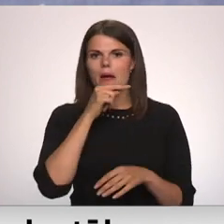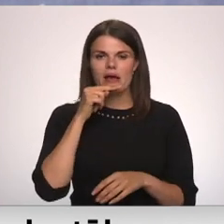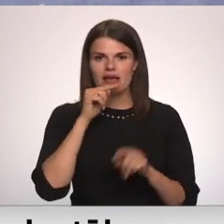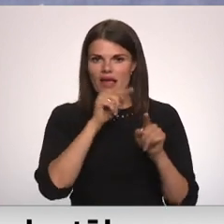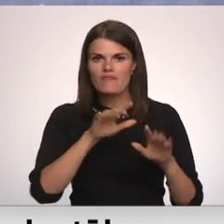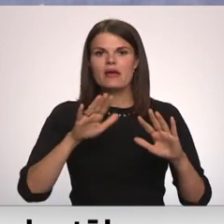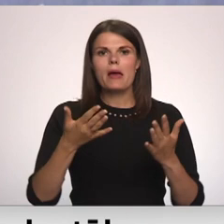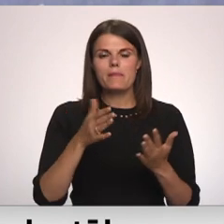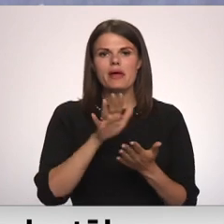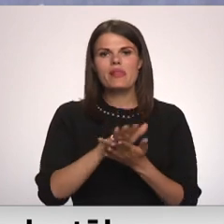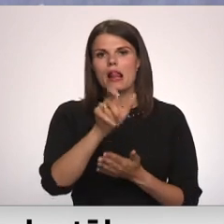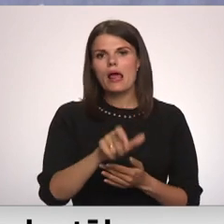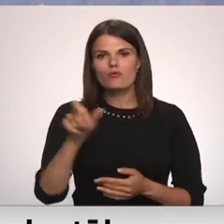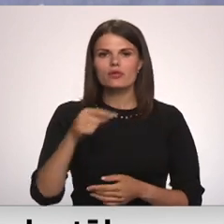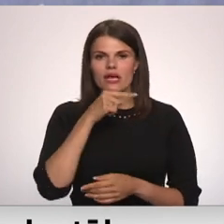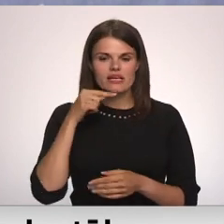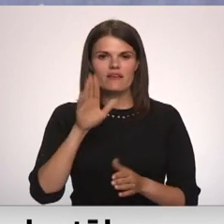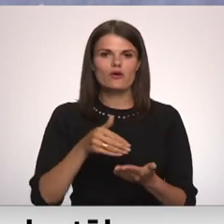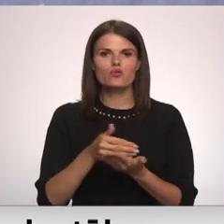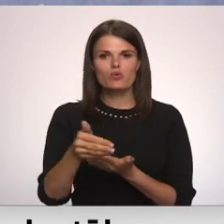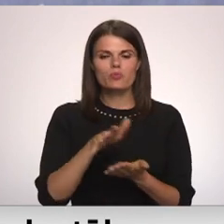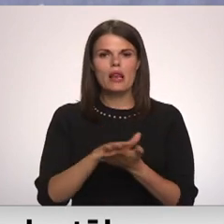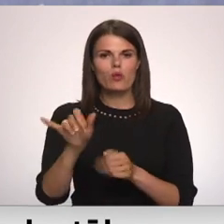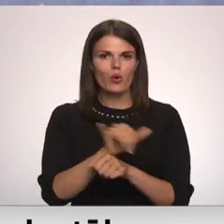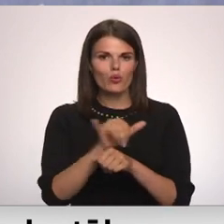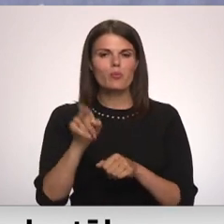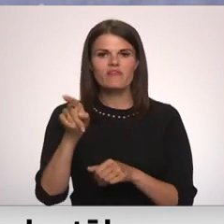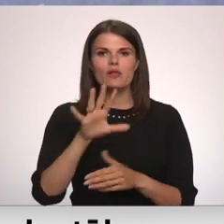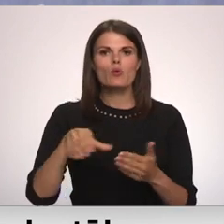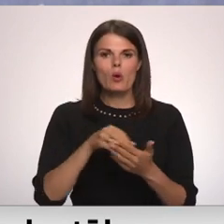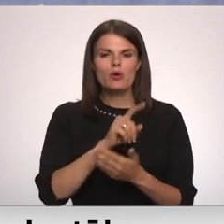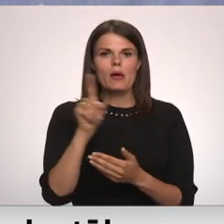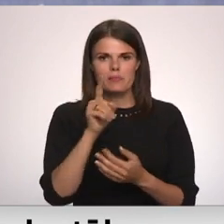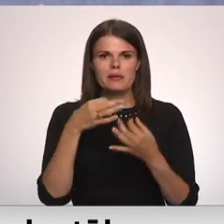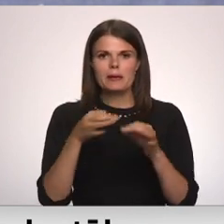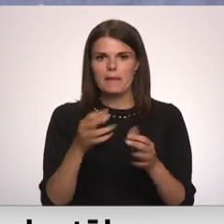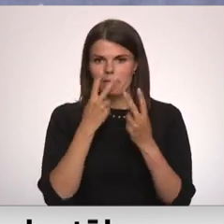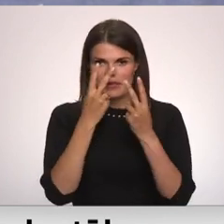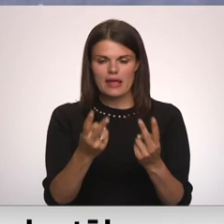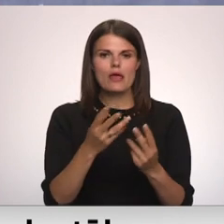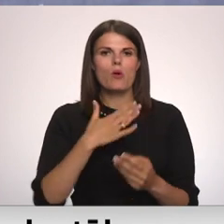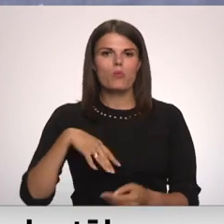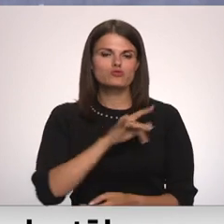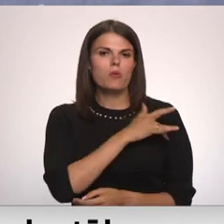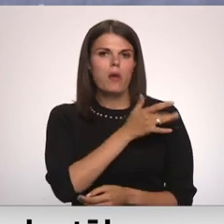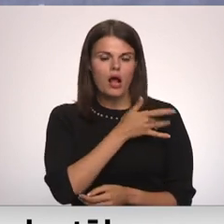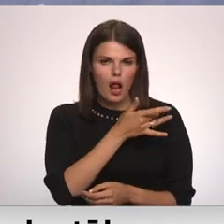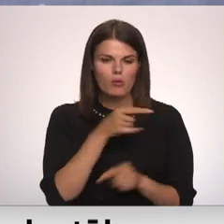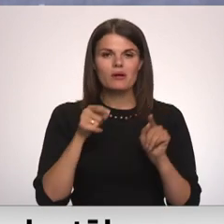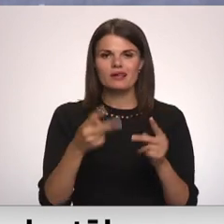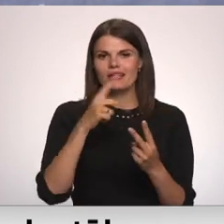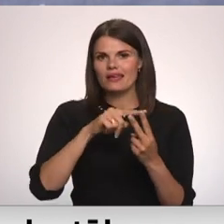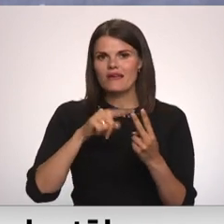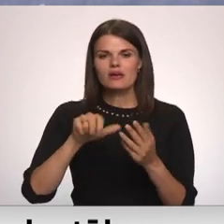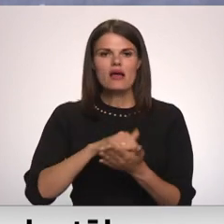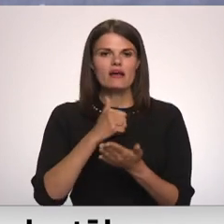taču lietotāji Krievijā var turpināt lietot YouTube, viņiem vēl joprojām ir pieeja mūsu pakalpojumiem. Šie ir divi galvenie